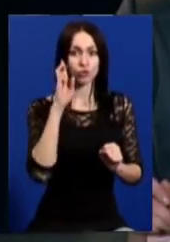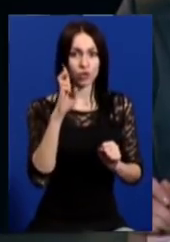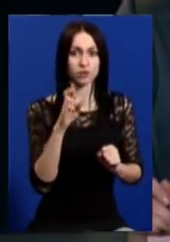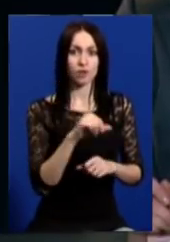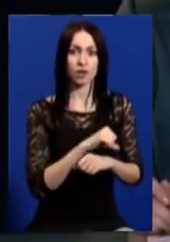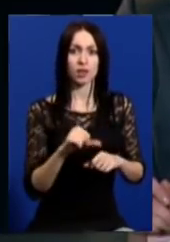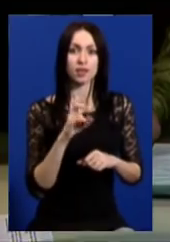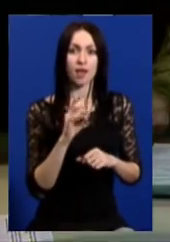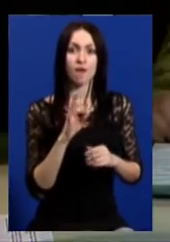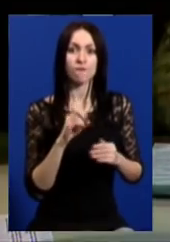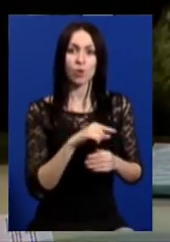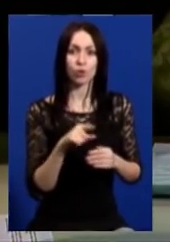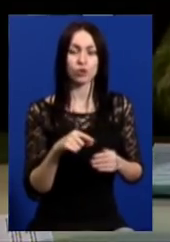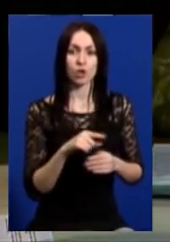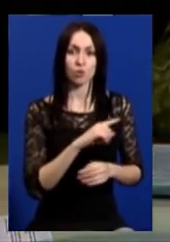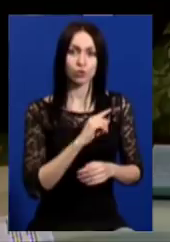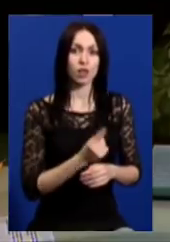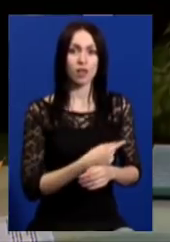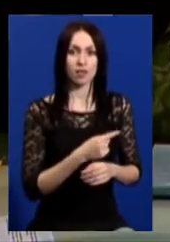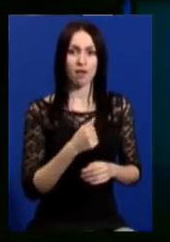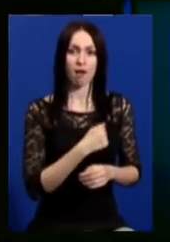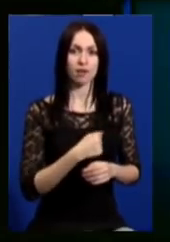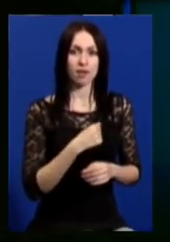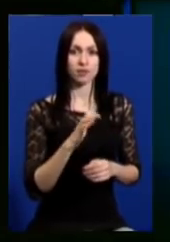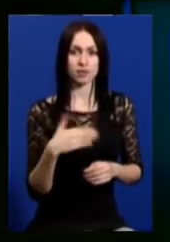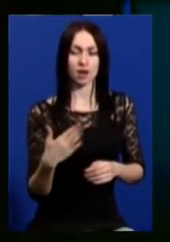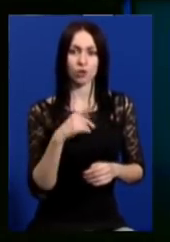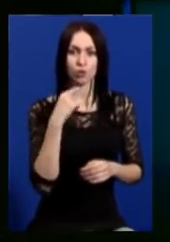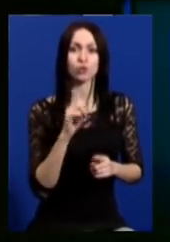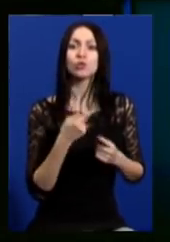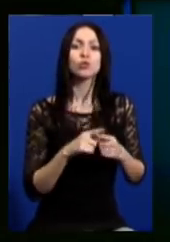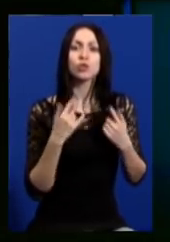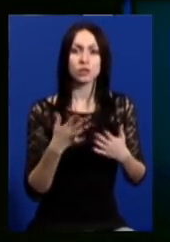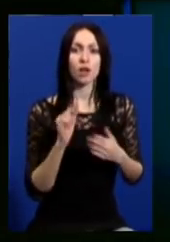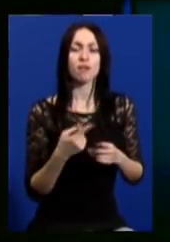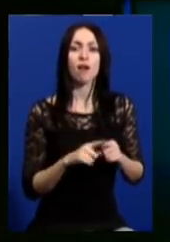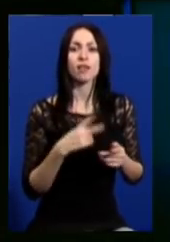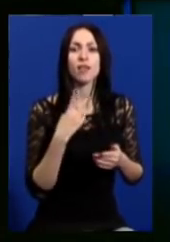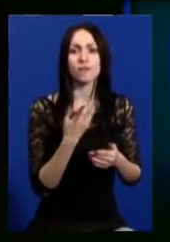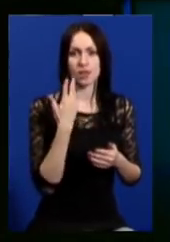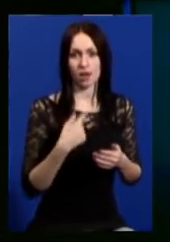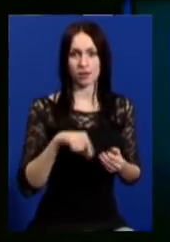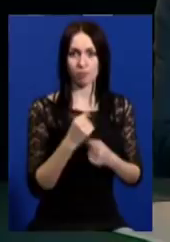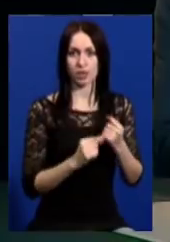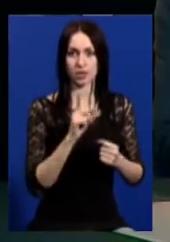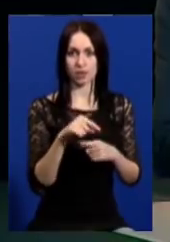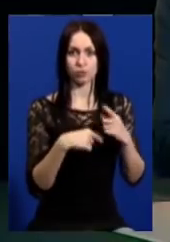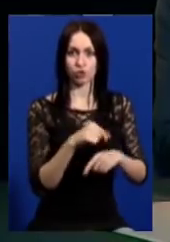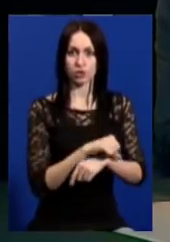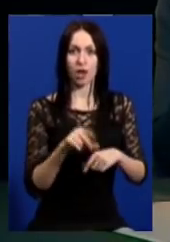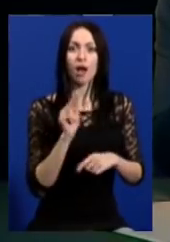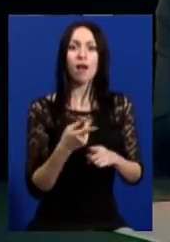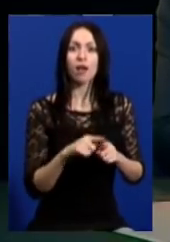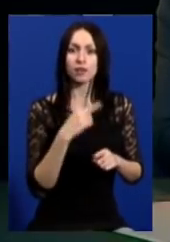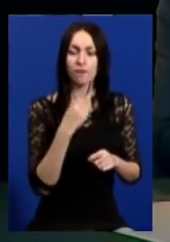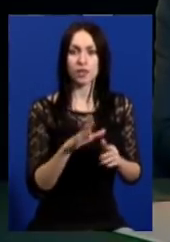фоні загострення агресії з боку Росії. Що це означає? Як це видно, от коли ми їдемо через кордон, як це видно